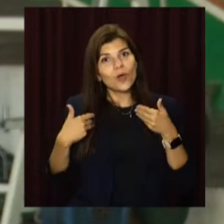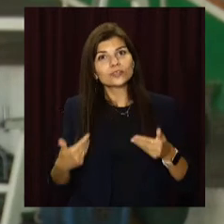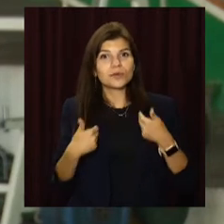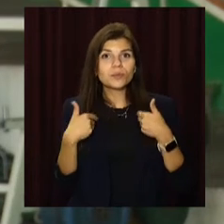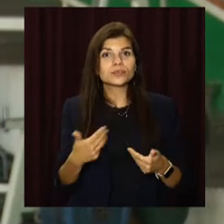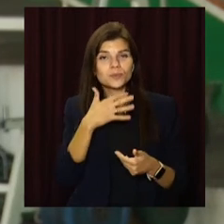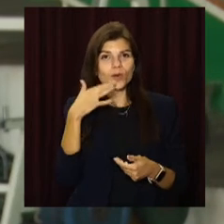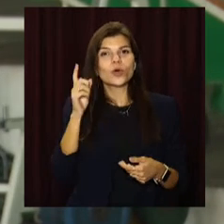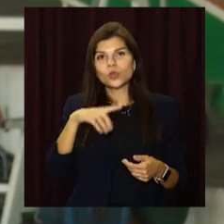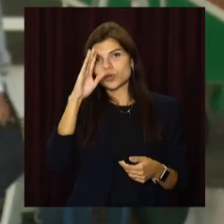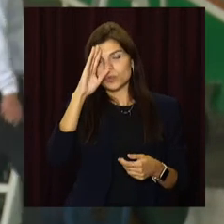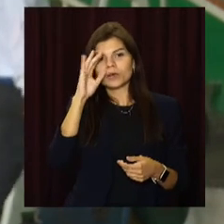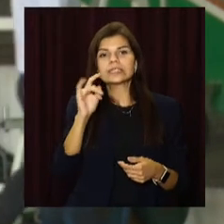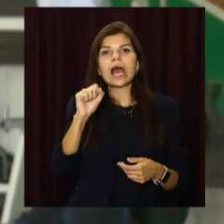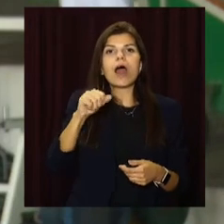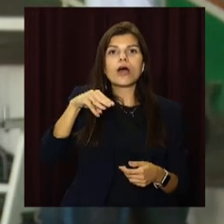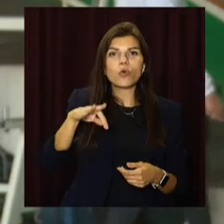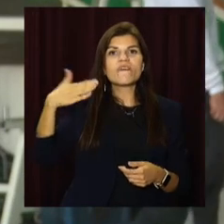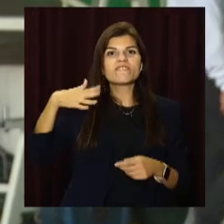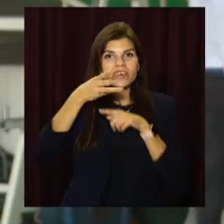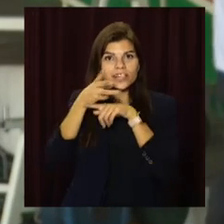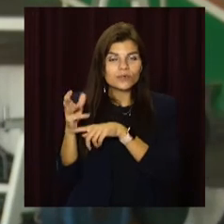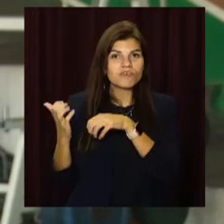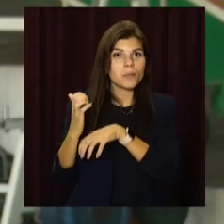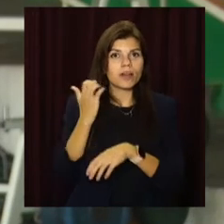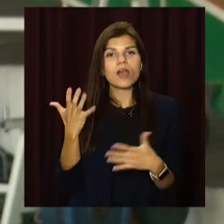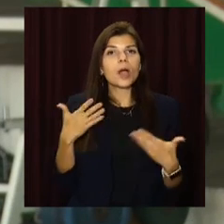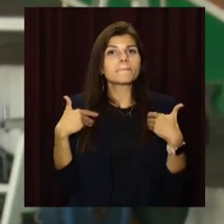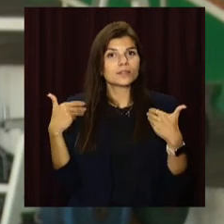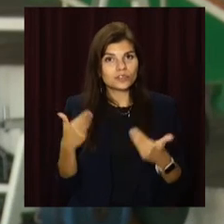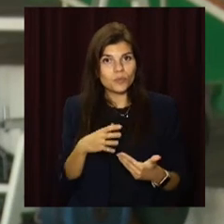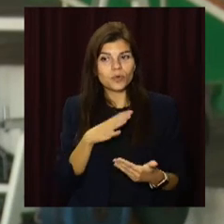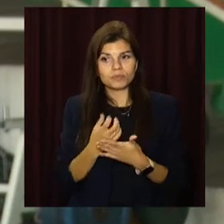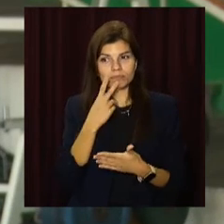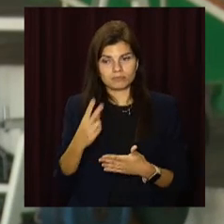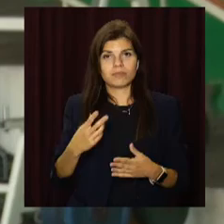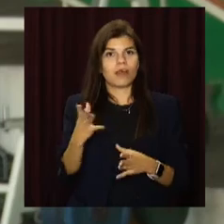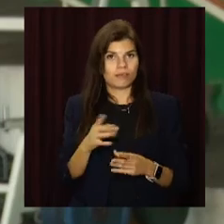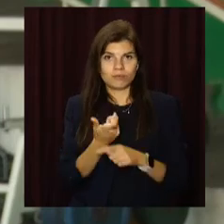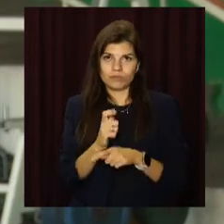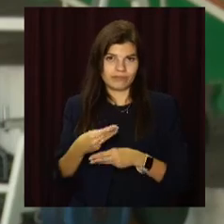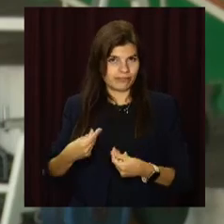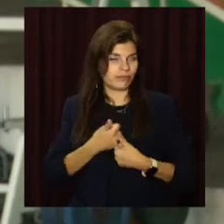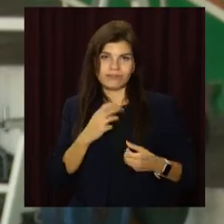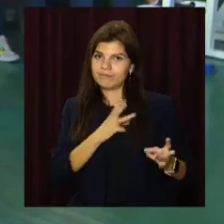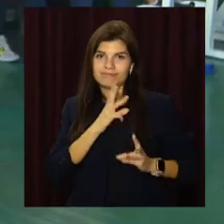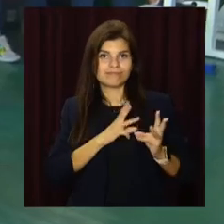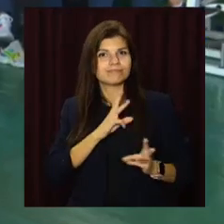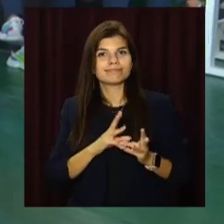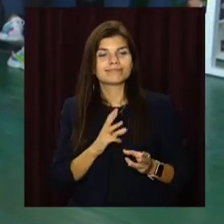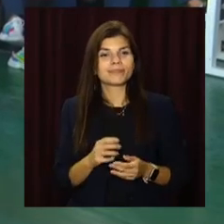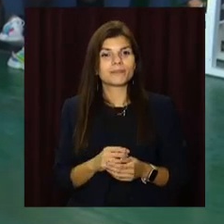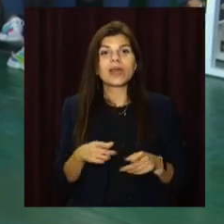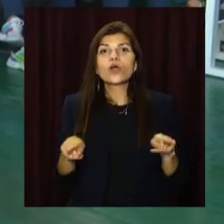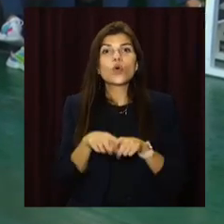Також хлопці зато нам присилали відео, які поздоровляли. Ось це дійсно дуже важливо було для нас. До